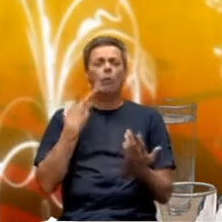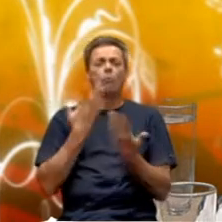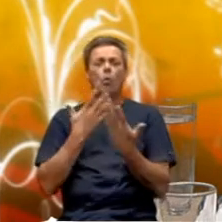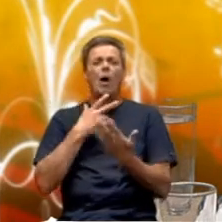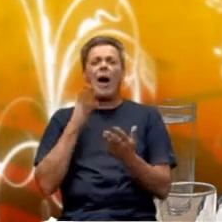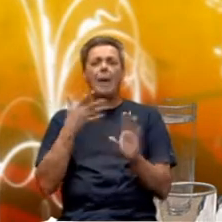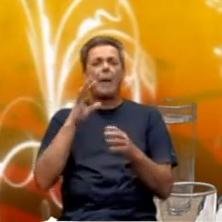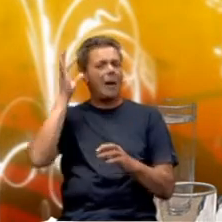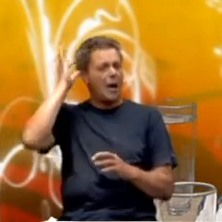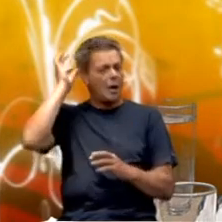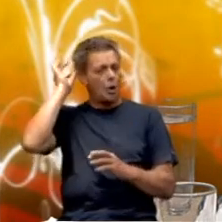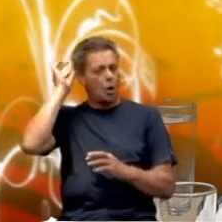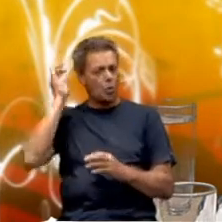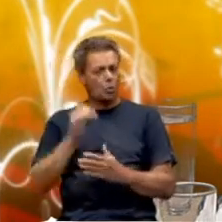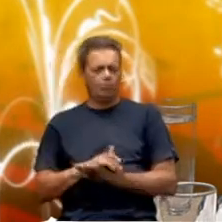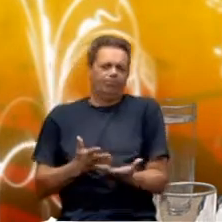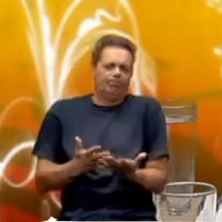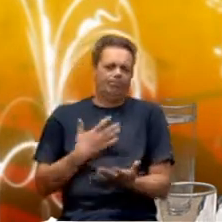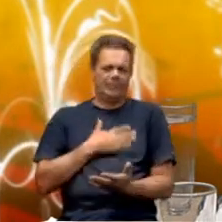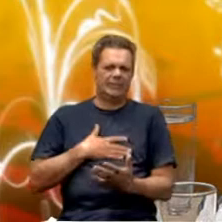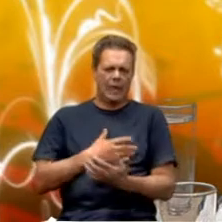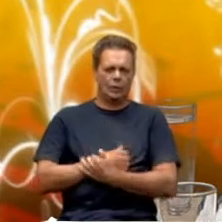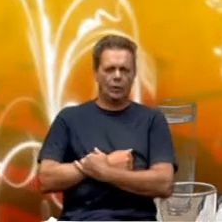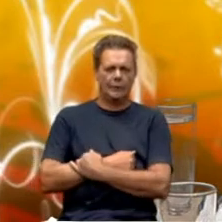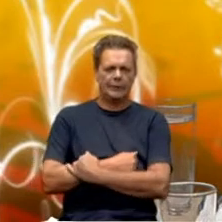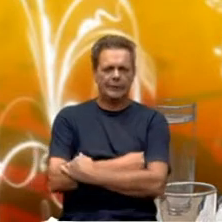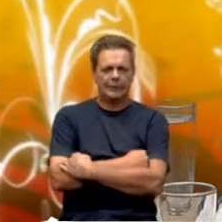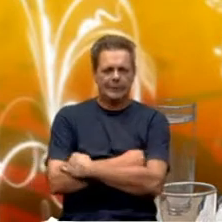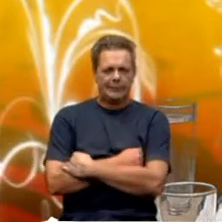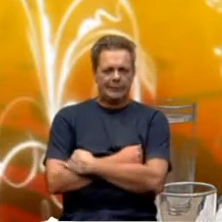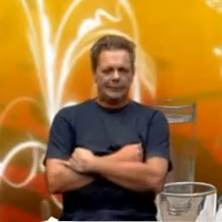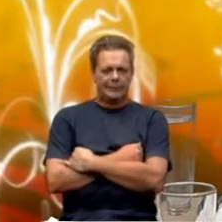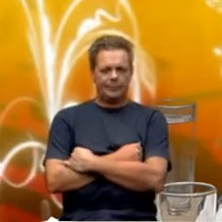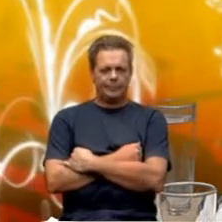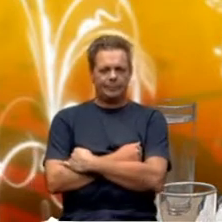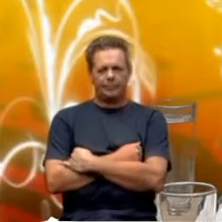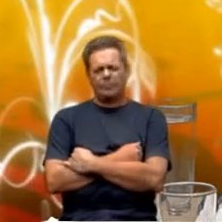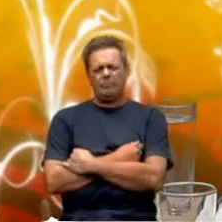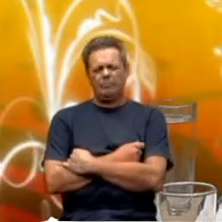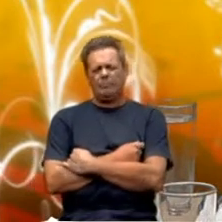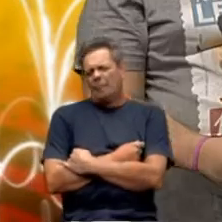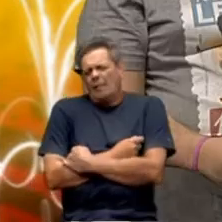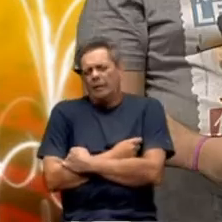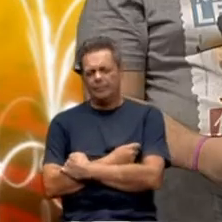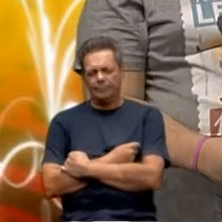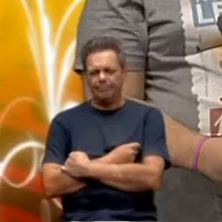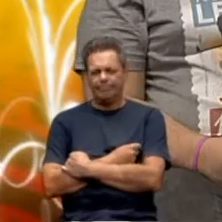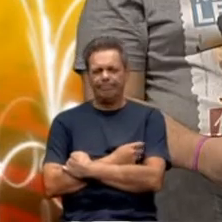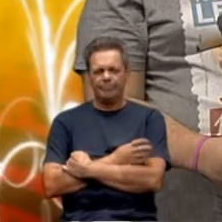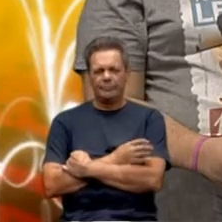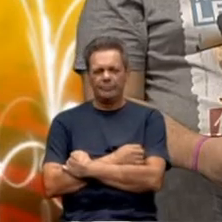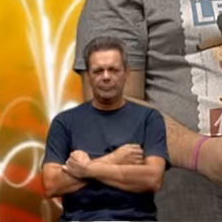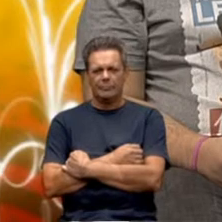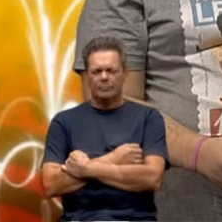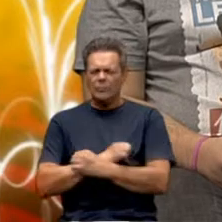hoću ja po svom načinu, dođe vam da uzmete šibu pa da ih istučete. Ma ne, ali mogu ja po svom načinu.